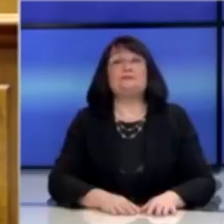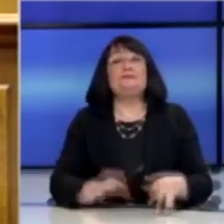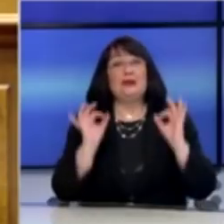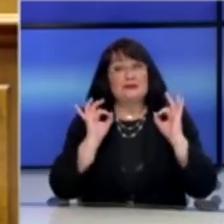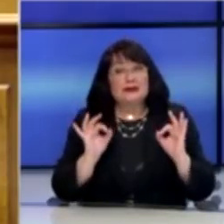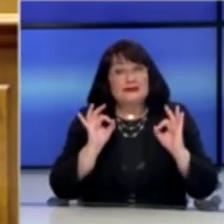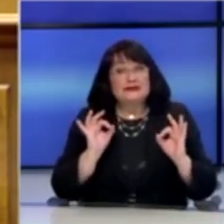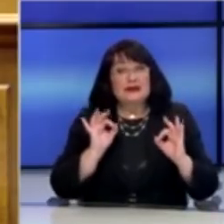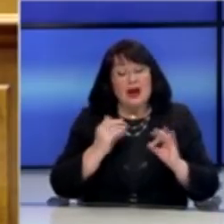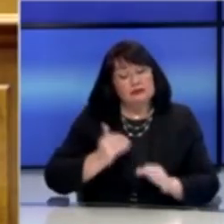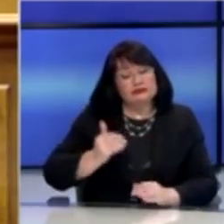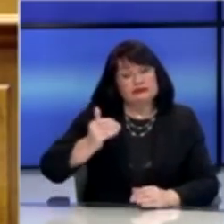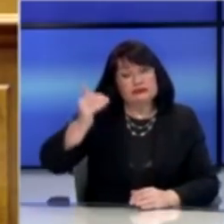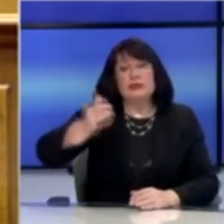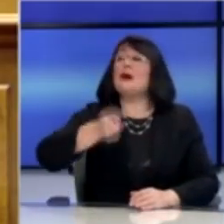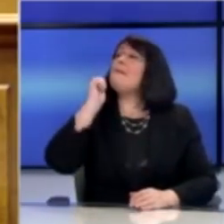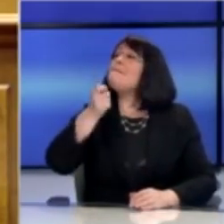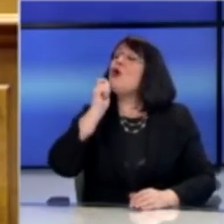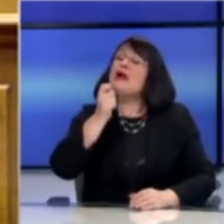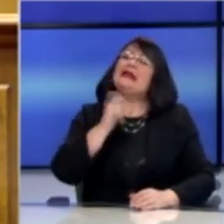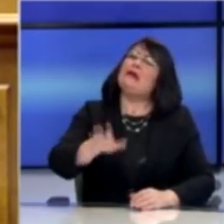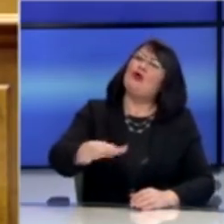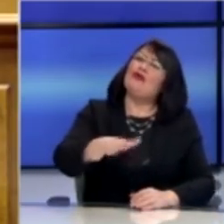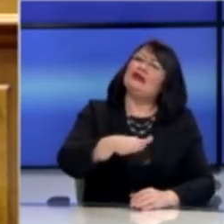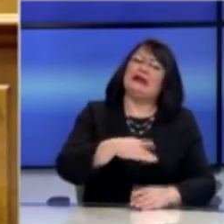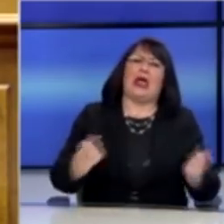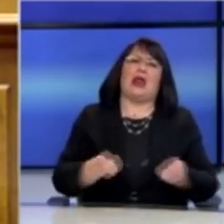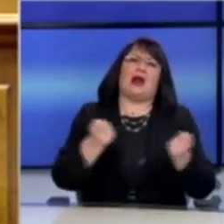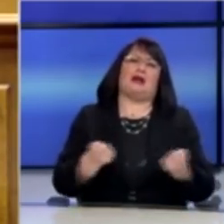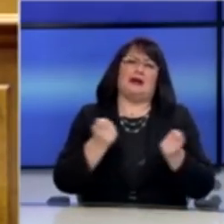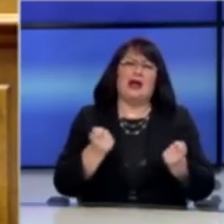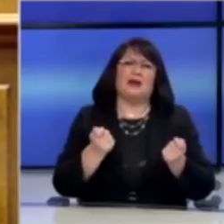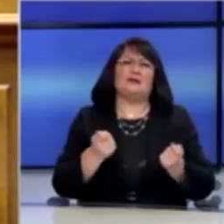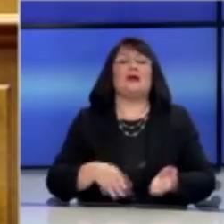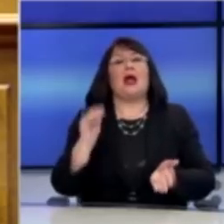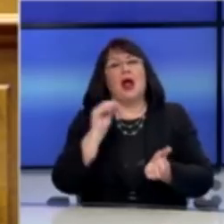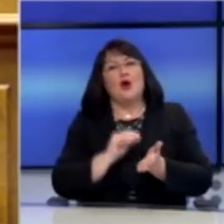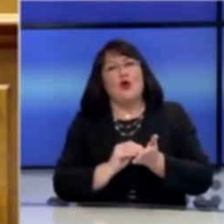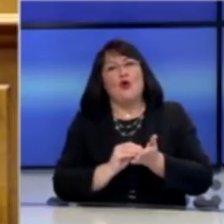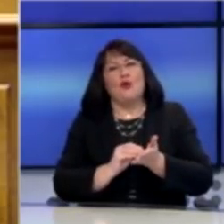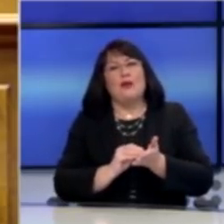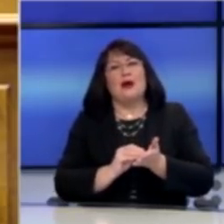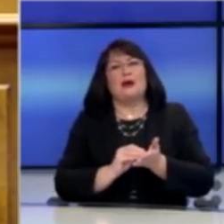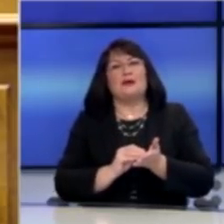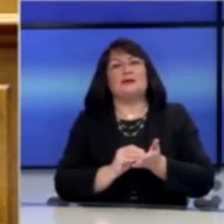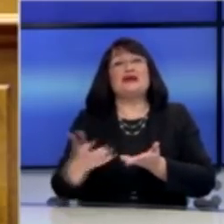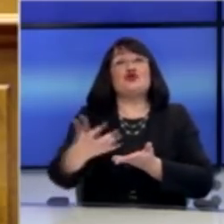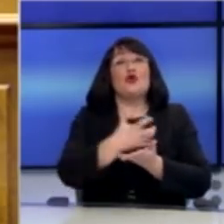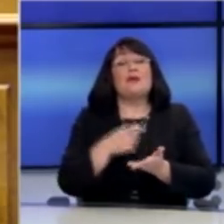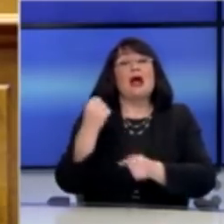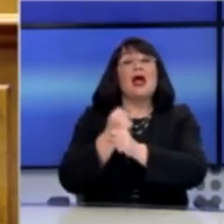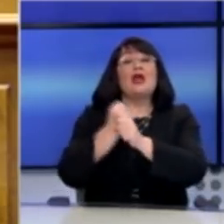για κλιμάκωση της πολιτικής της φθηνότερης εργατικής δύναμης, δηλαδή κι άλλο μείωση του εργατικού